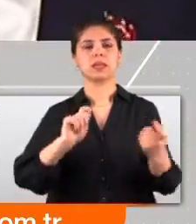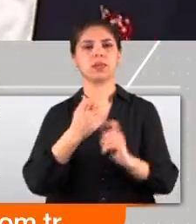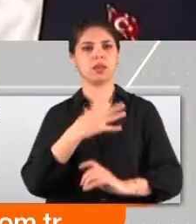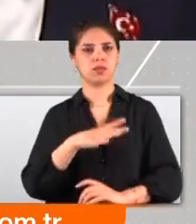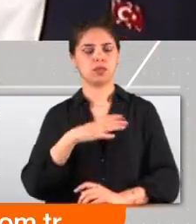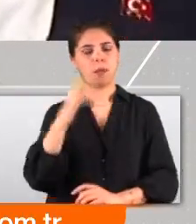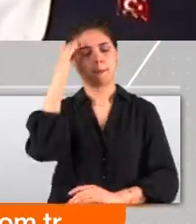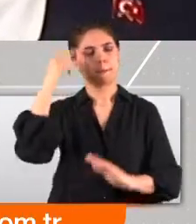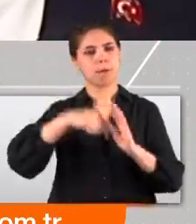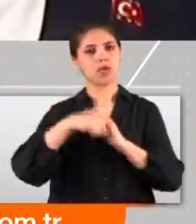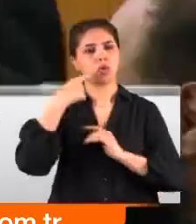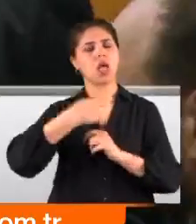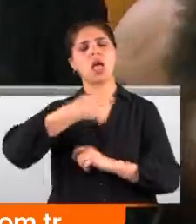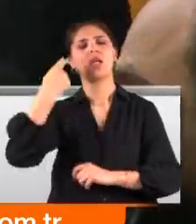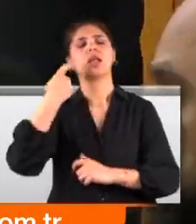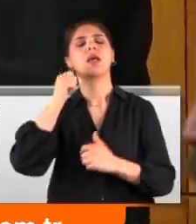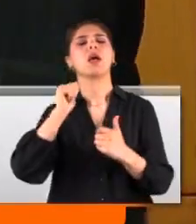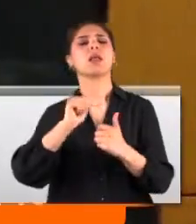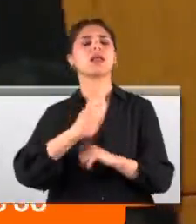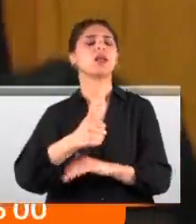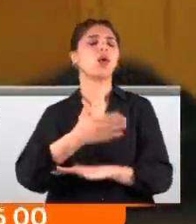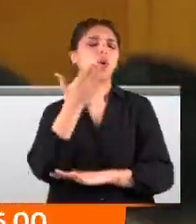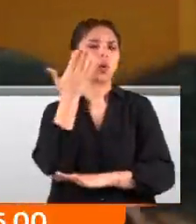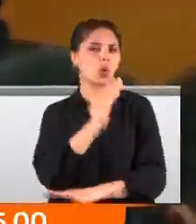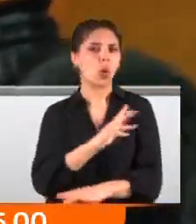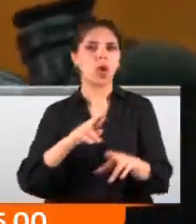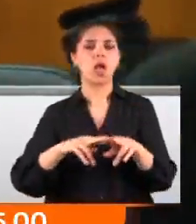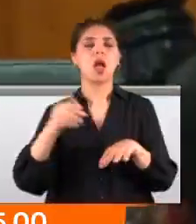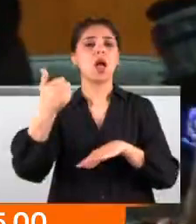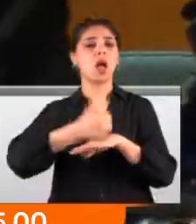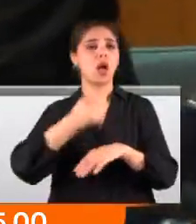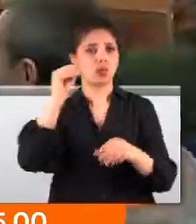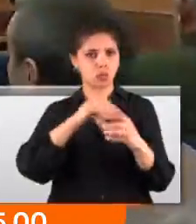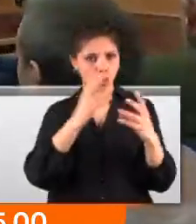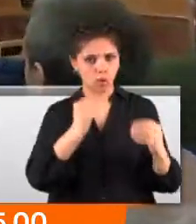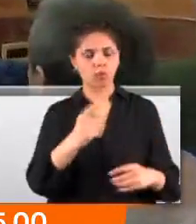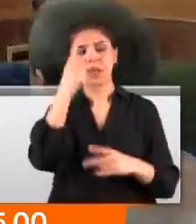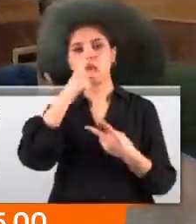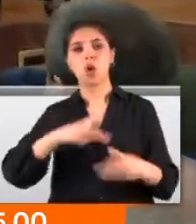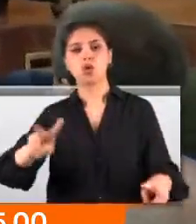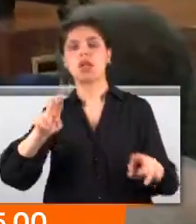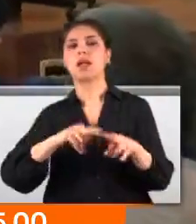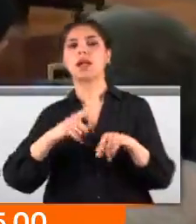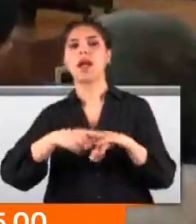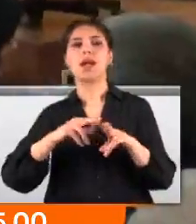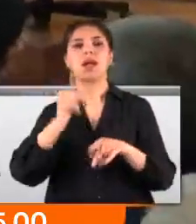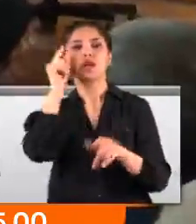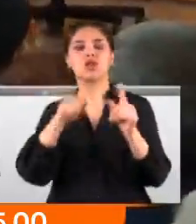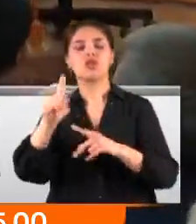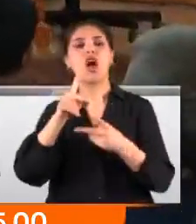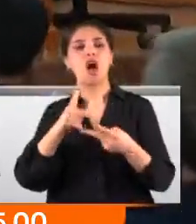istiyoruz temelden. Eskiye de dönmeyeceğiz. Kayyum uygulamasına son verilmesi, özerklik ve KHK'lılara af, sınır